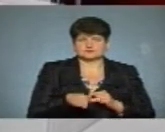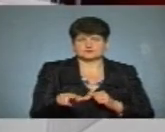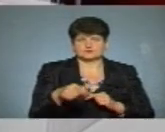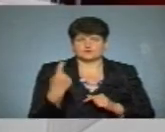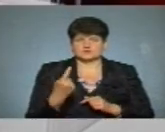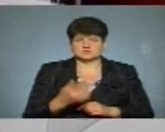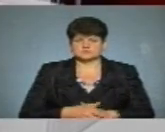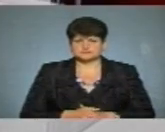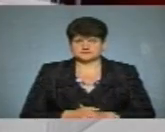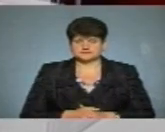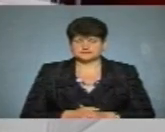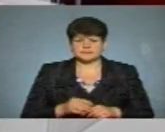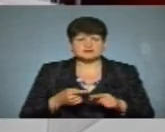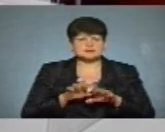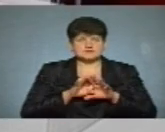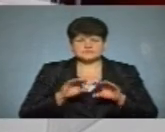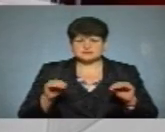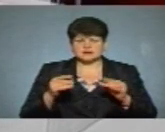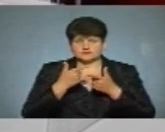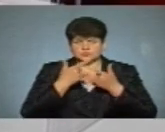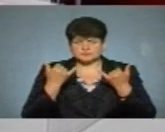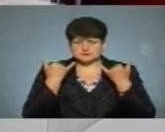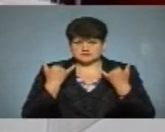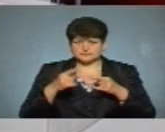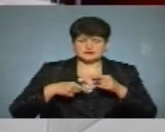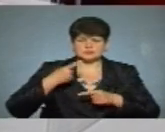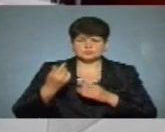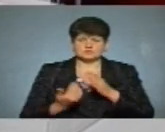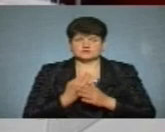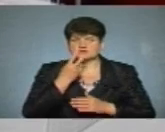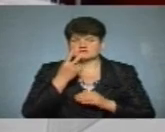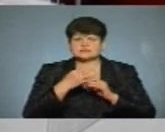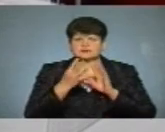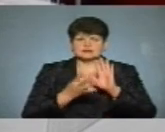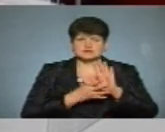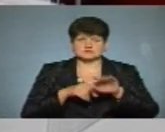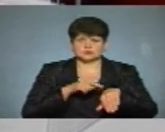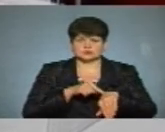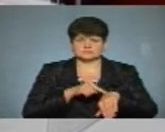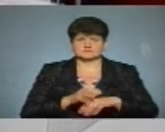Це вся інформація на цю годину. Наступний випуск дивіться вже о 19:00.